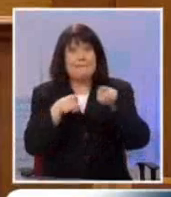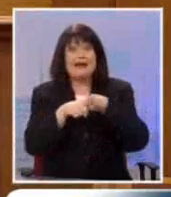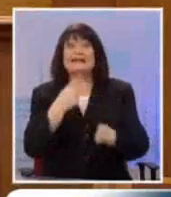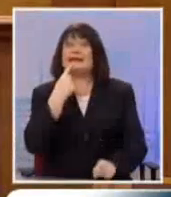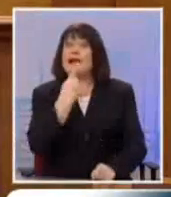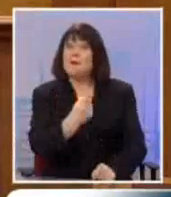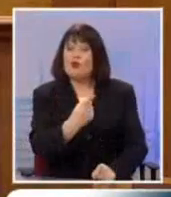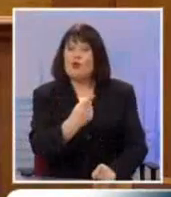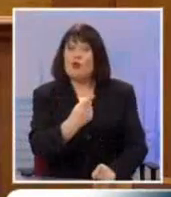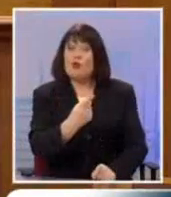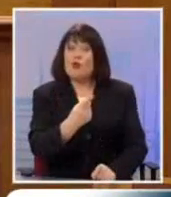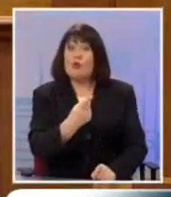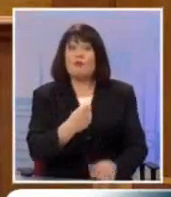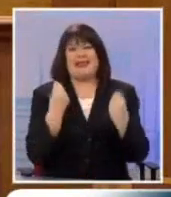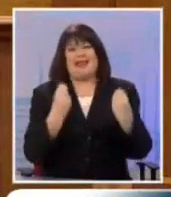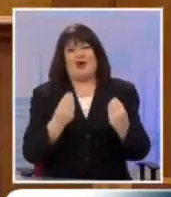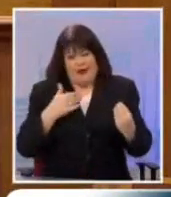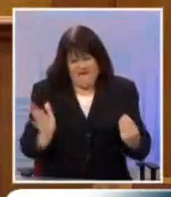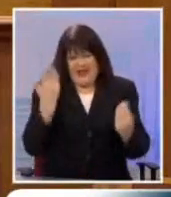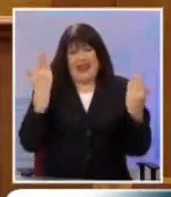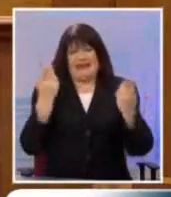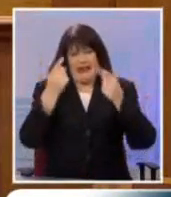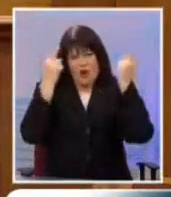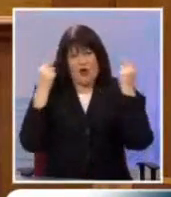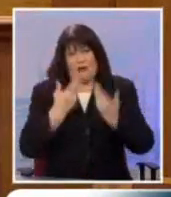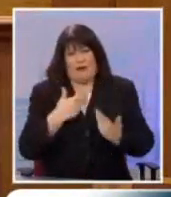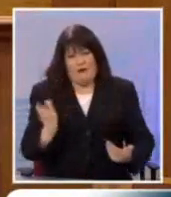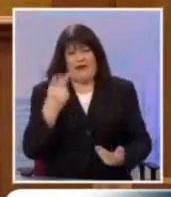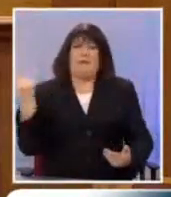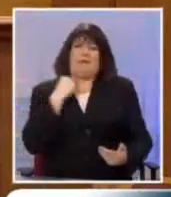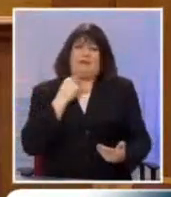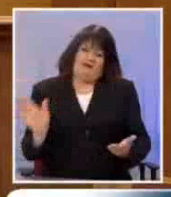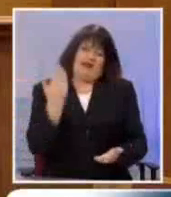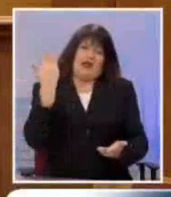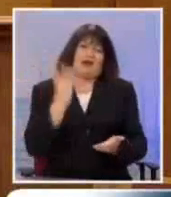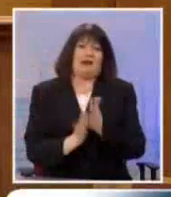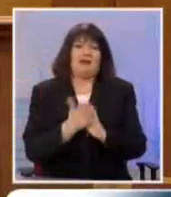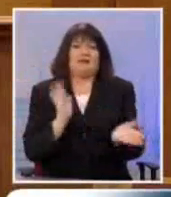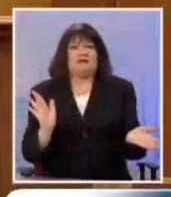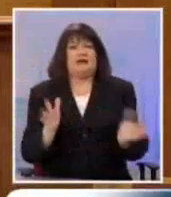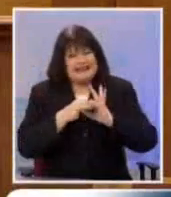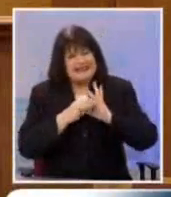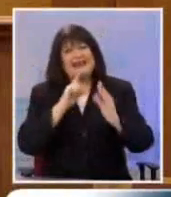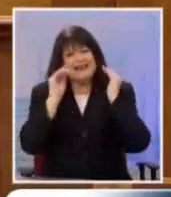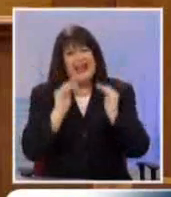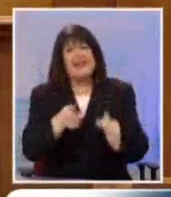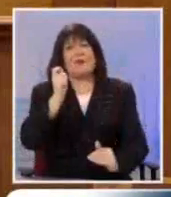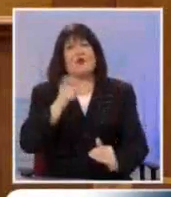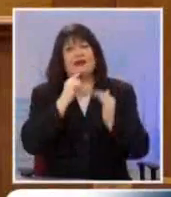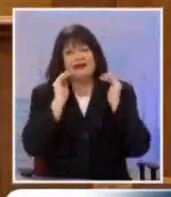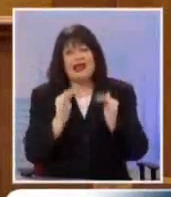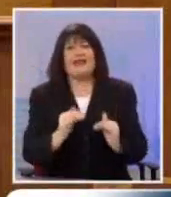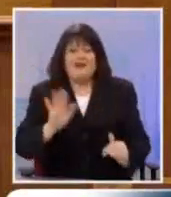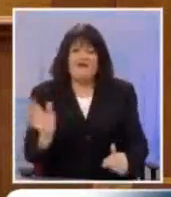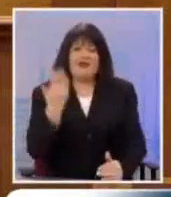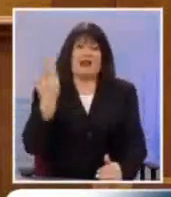το όνομα του Θεού, φύγετε. Φύγετε γιατί αποτύχατε. Φύγετε γιατί αποτύχατε και συνεχίζετε με την ίδια πολιτική.